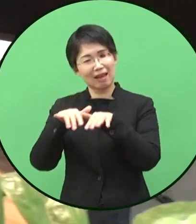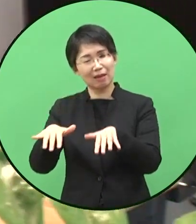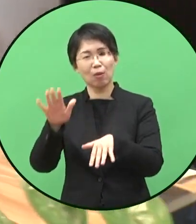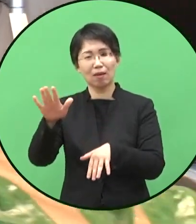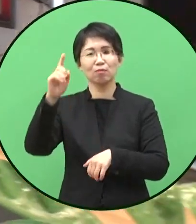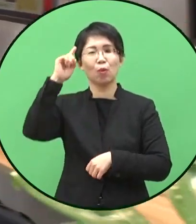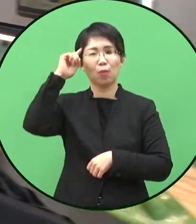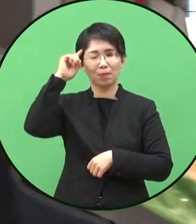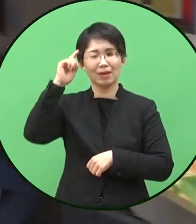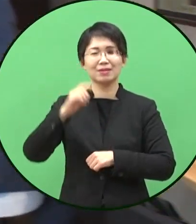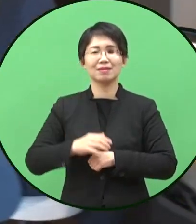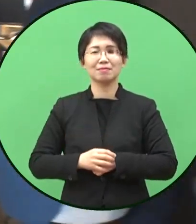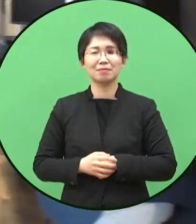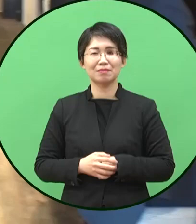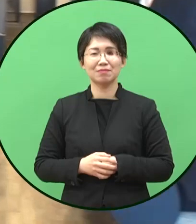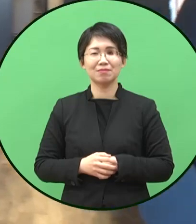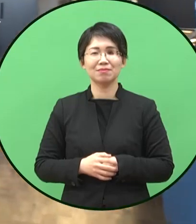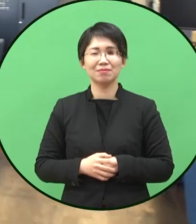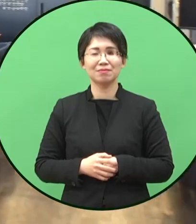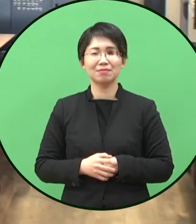になっていると、思っています。